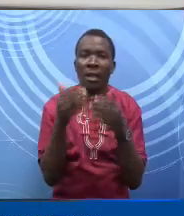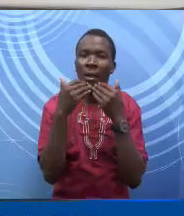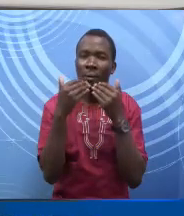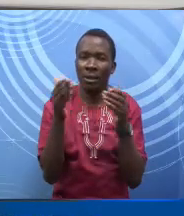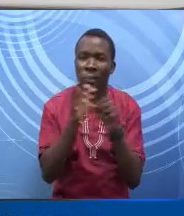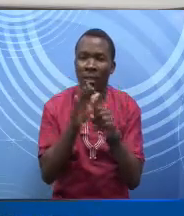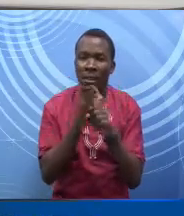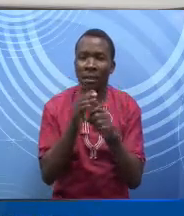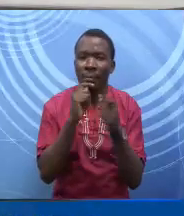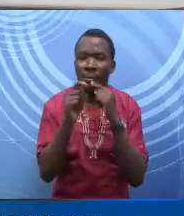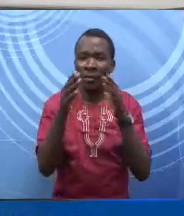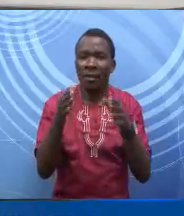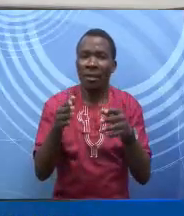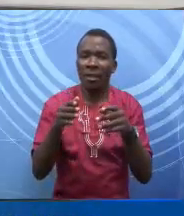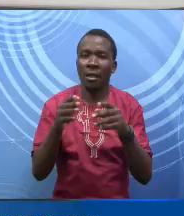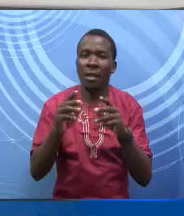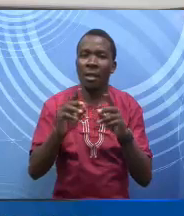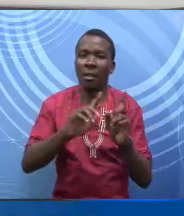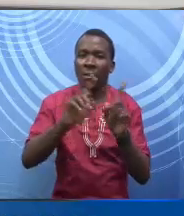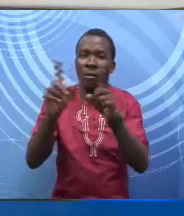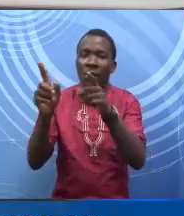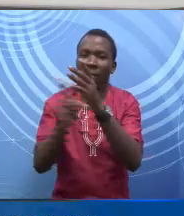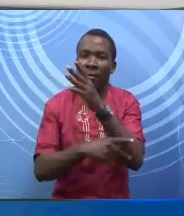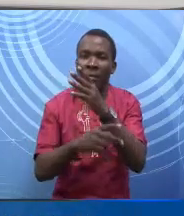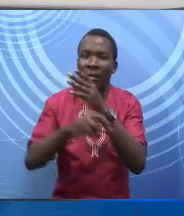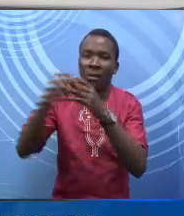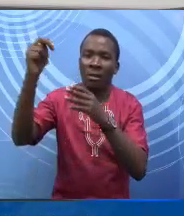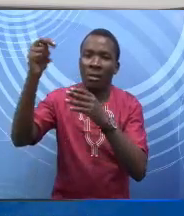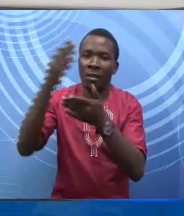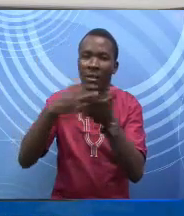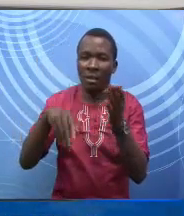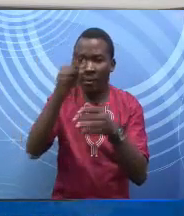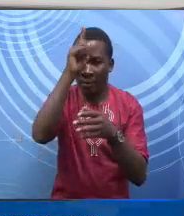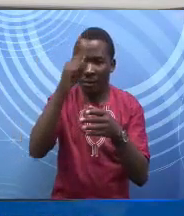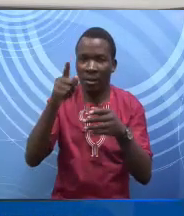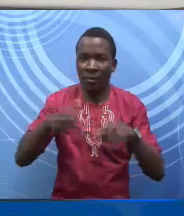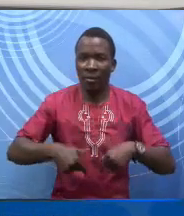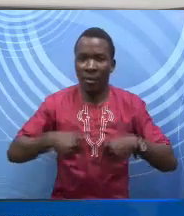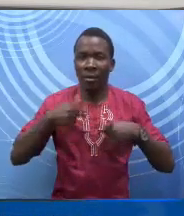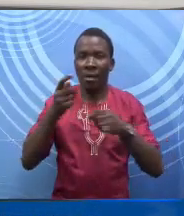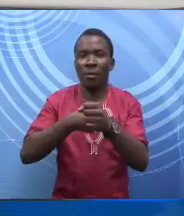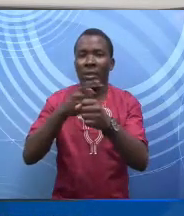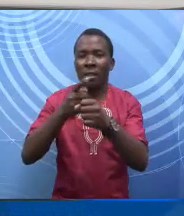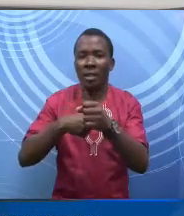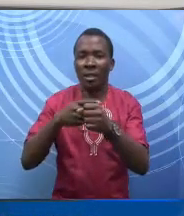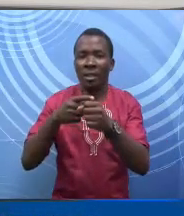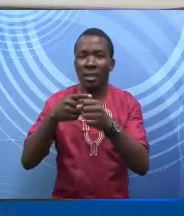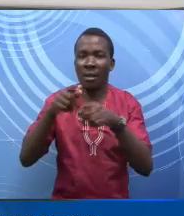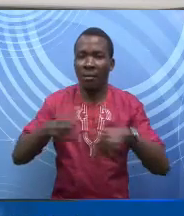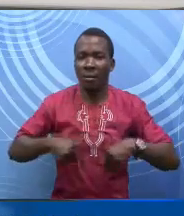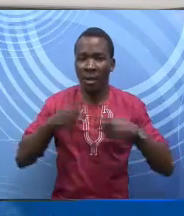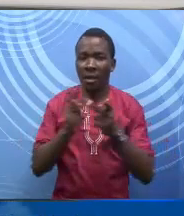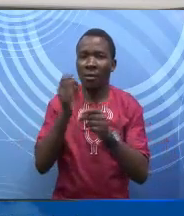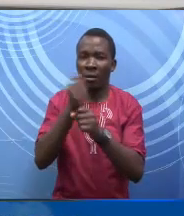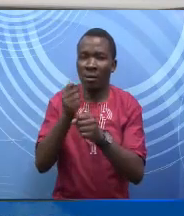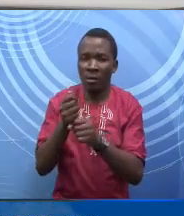Arakoze rimwe ingabo nziza. Reka twerekeze mu ntara y'Amajyaruguru, aho bamwe mu baturage batuye mu karere ka Musanze baturiye hari gukorwa imihanda muri aka